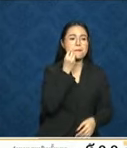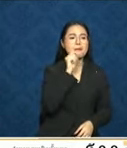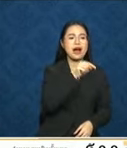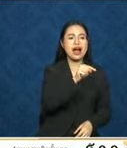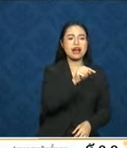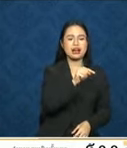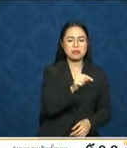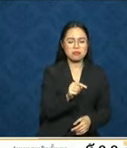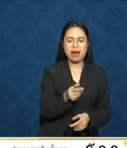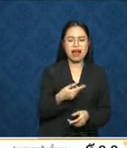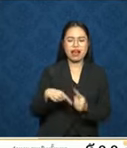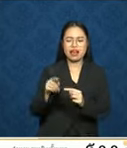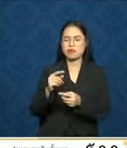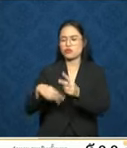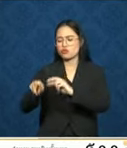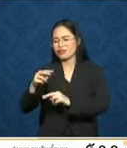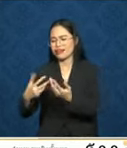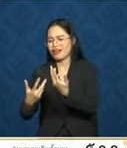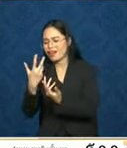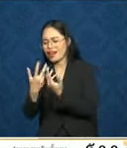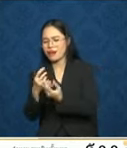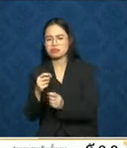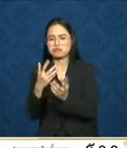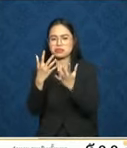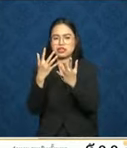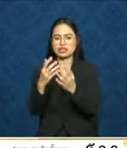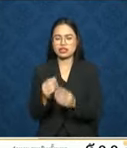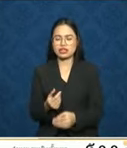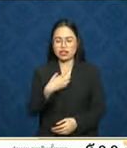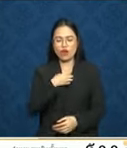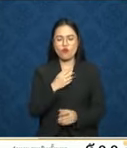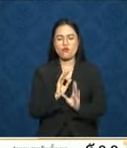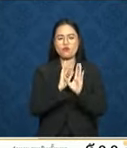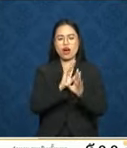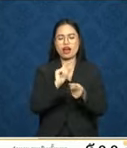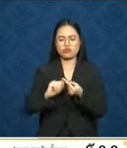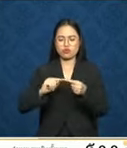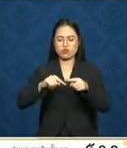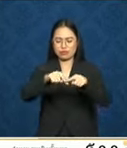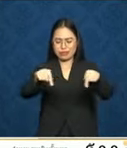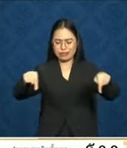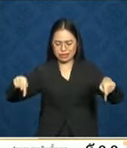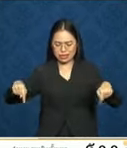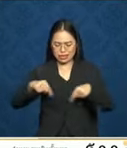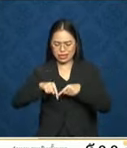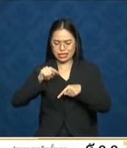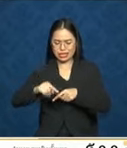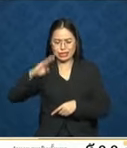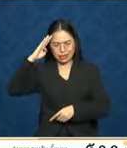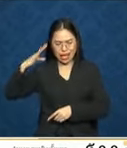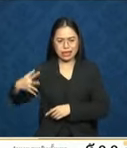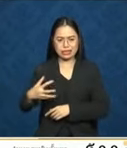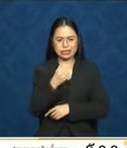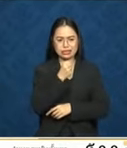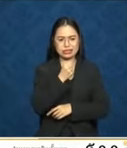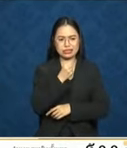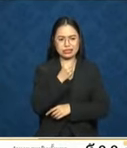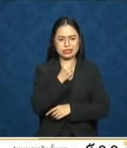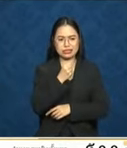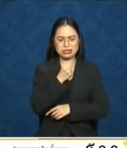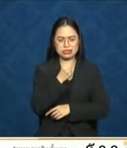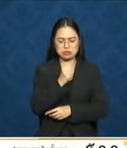สัตว์ไปเลี้ยงนอกบ้านเหมือนแต่ก่อนท่านประธานครับการคืนยึดคืนที่สปก401ของ